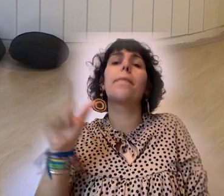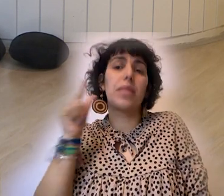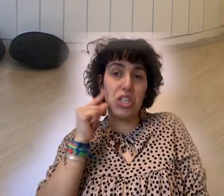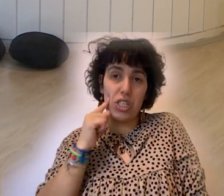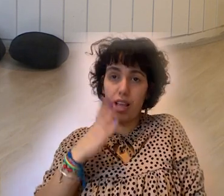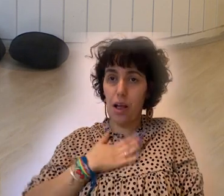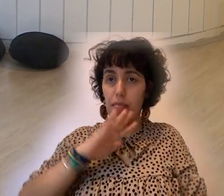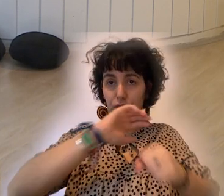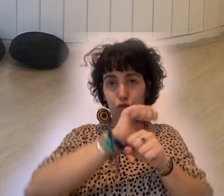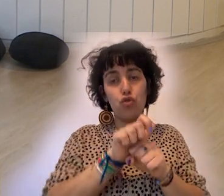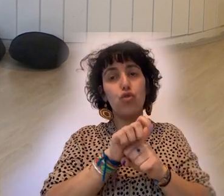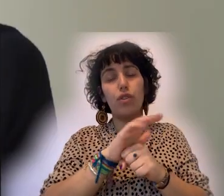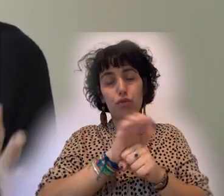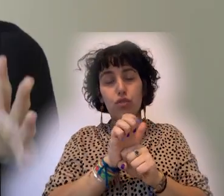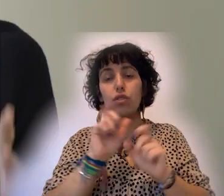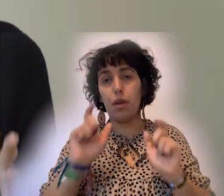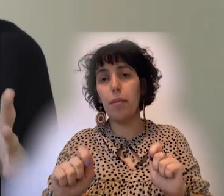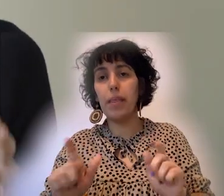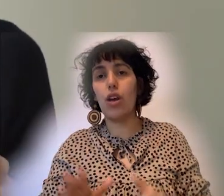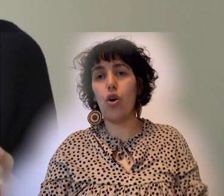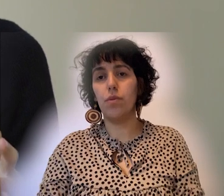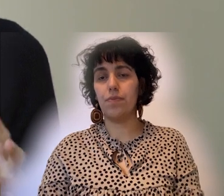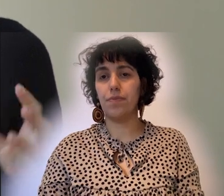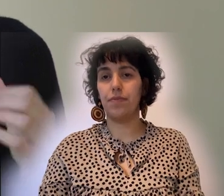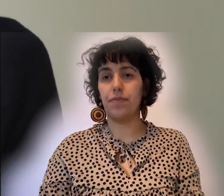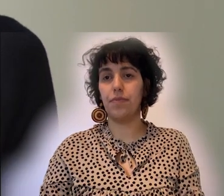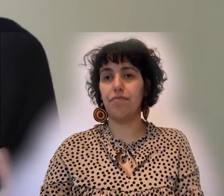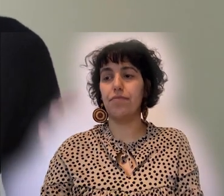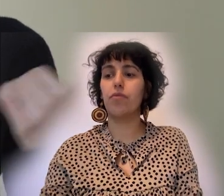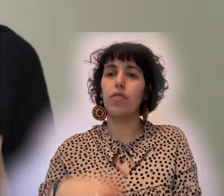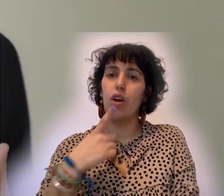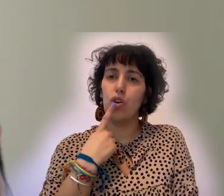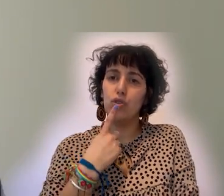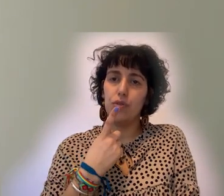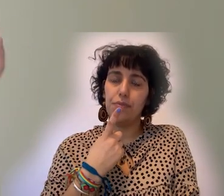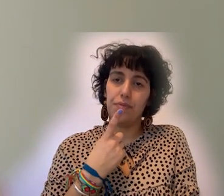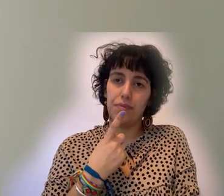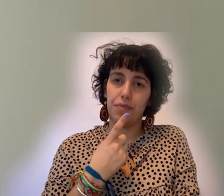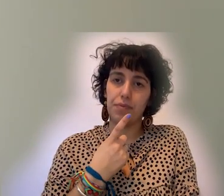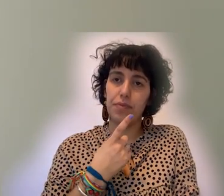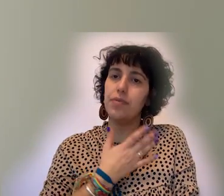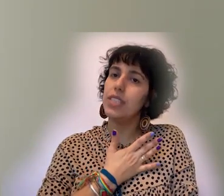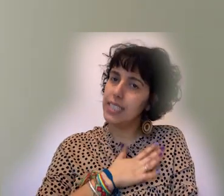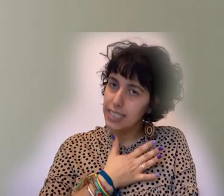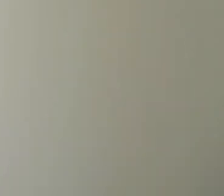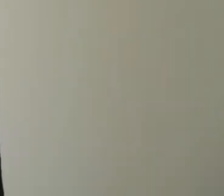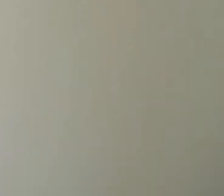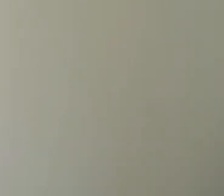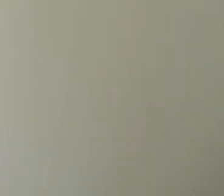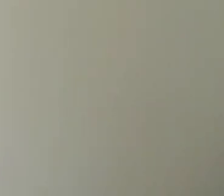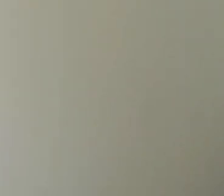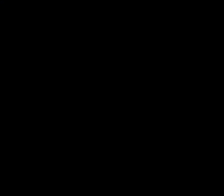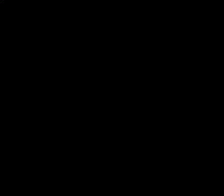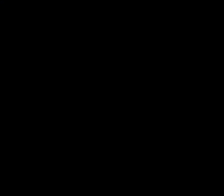saldırıya uğrayan biliyoruz O yüzden bu tarz durumlarda söylemek istediğim teknik kısımlarda şimdi çağını beraber